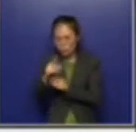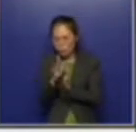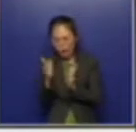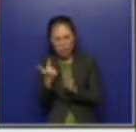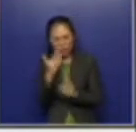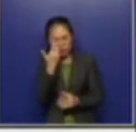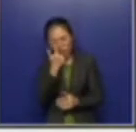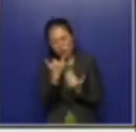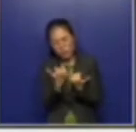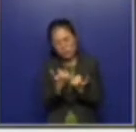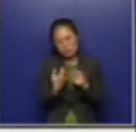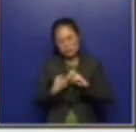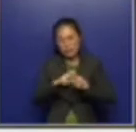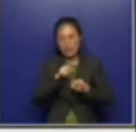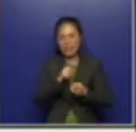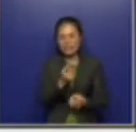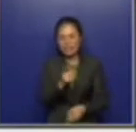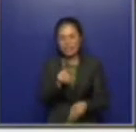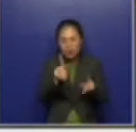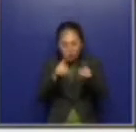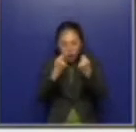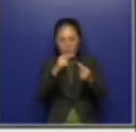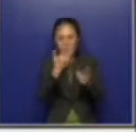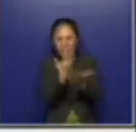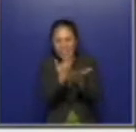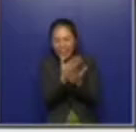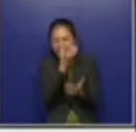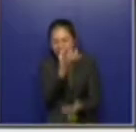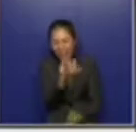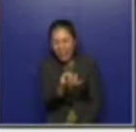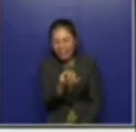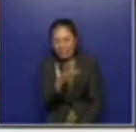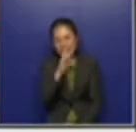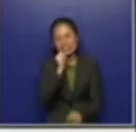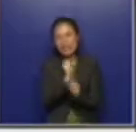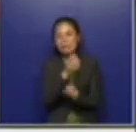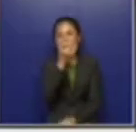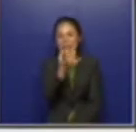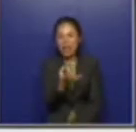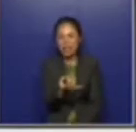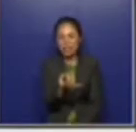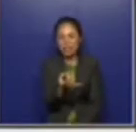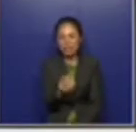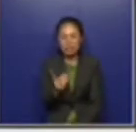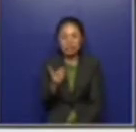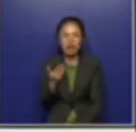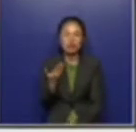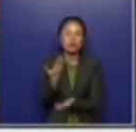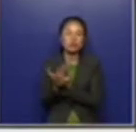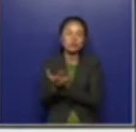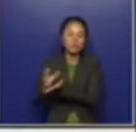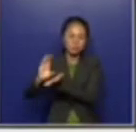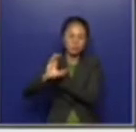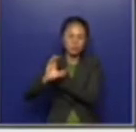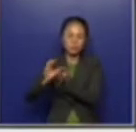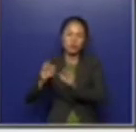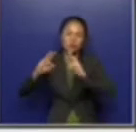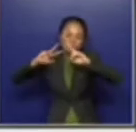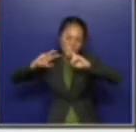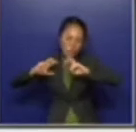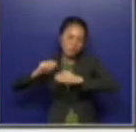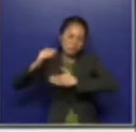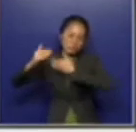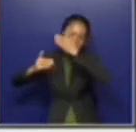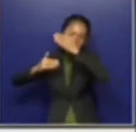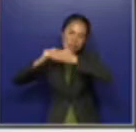ถามที่กสทช.ต้องตอบครับประเด็นต่อมาครับกองทุนวิจัยและการพัฒนาเดี๋ยวนี้ชอบใช้กองทุ